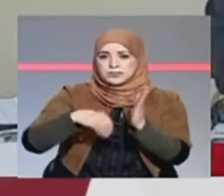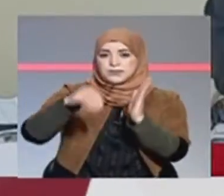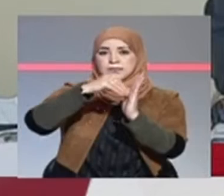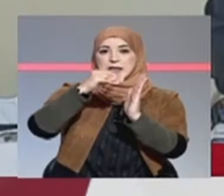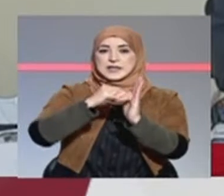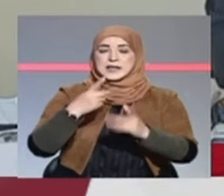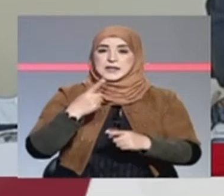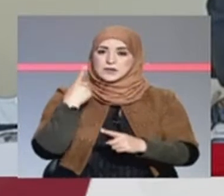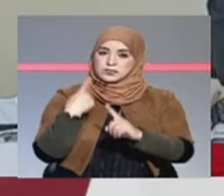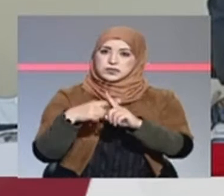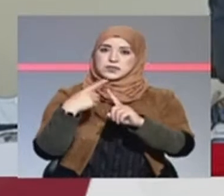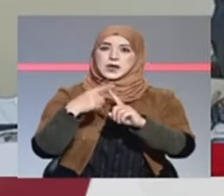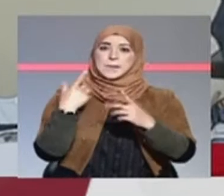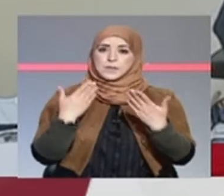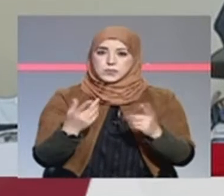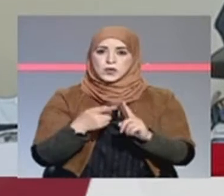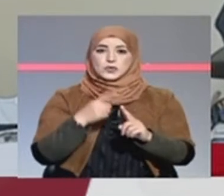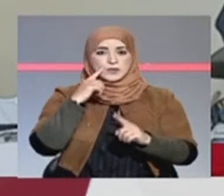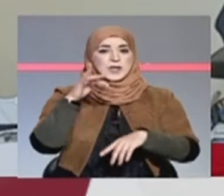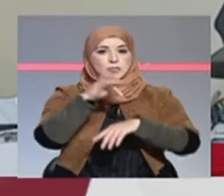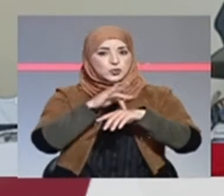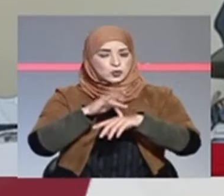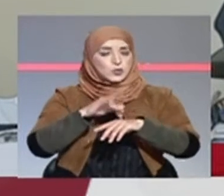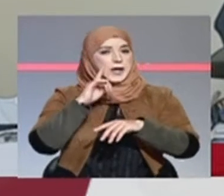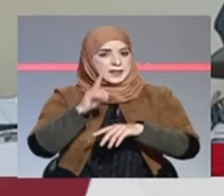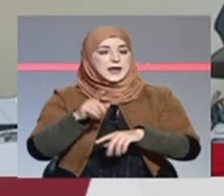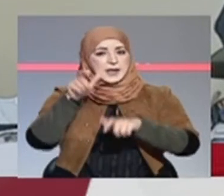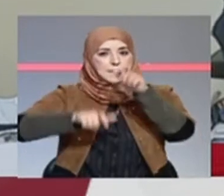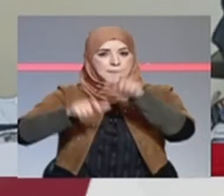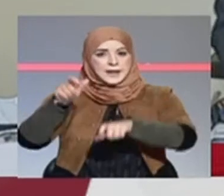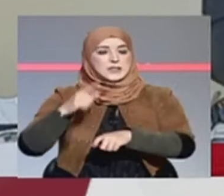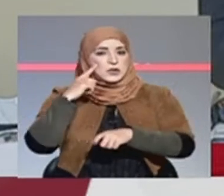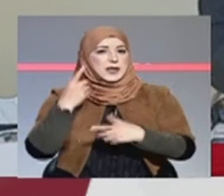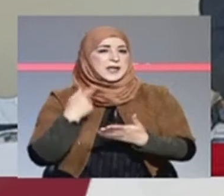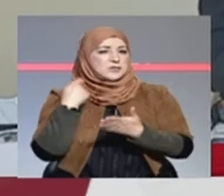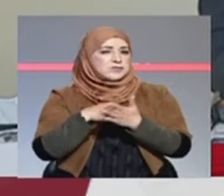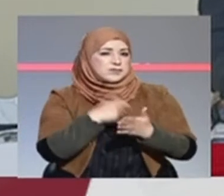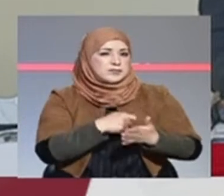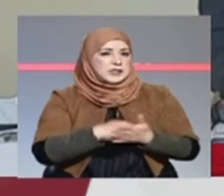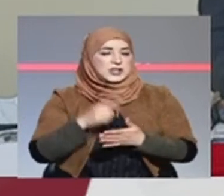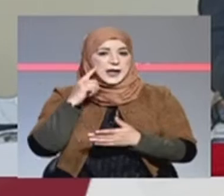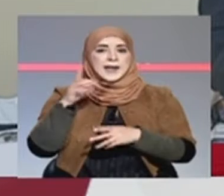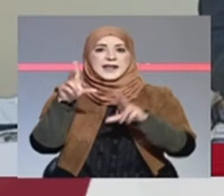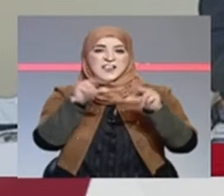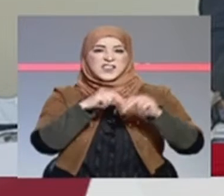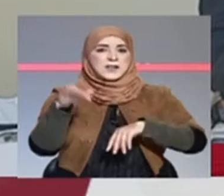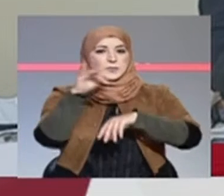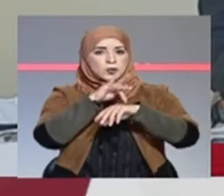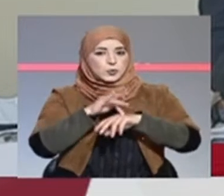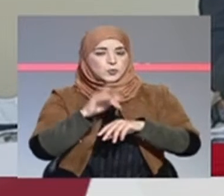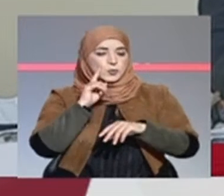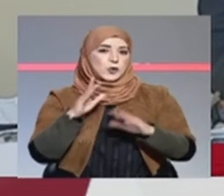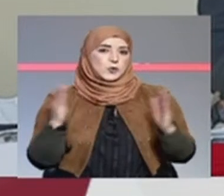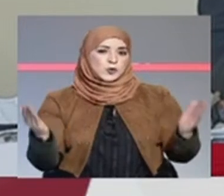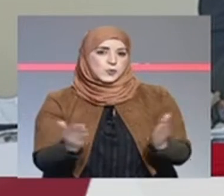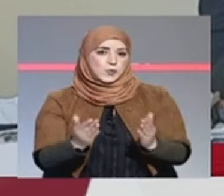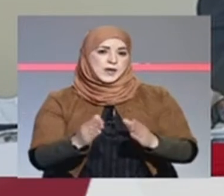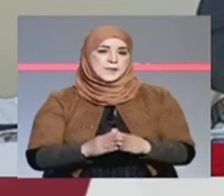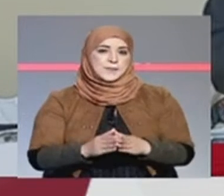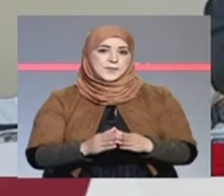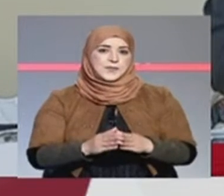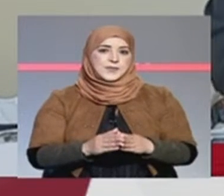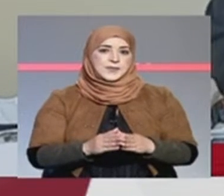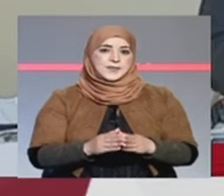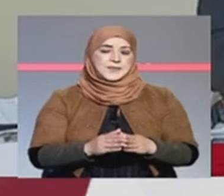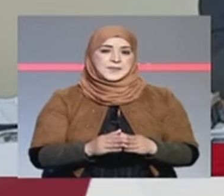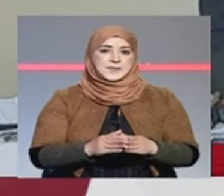كبيره اثر مباشره قدره الشرعيه ايضا كافيه غير مباشره